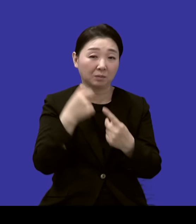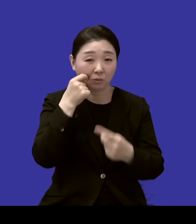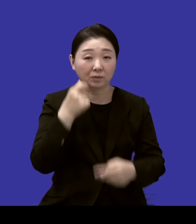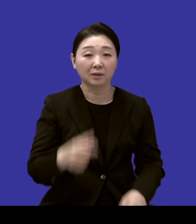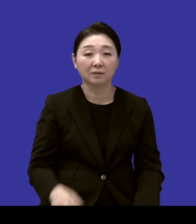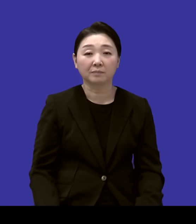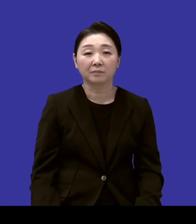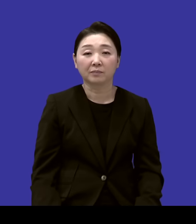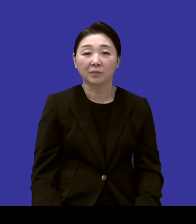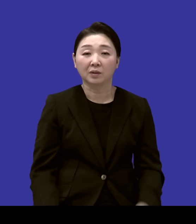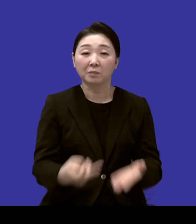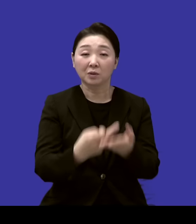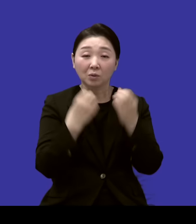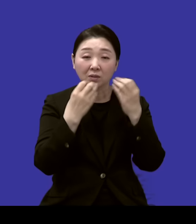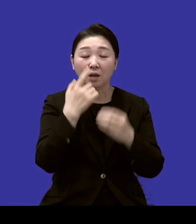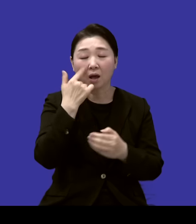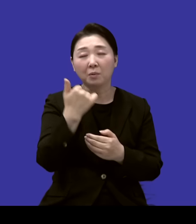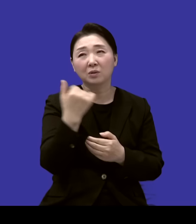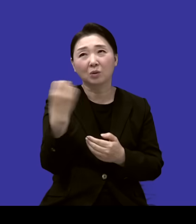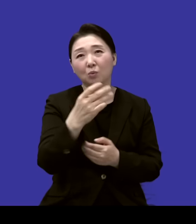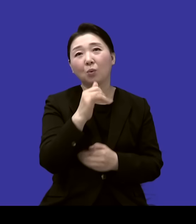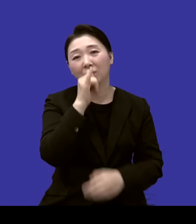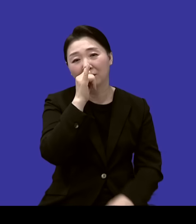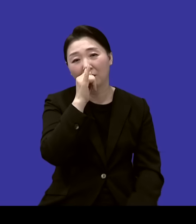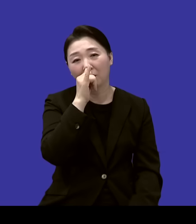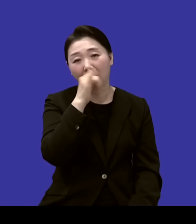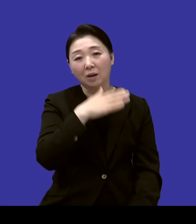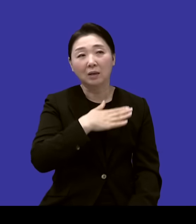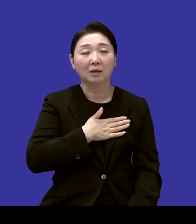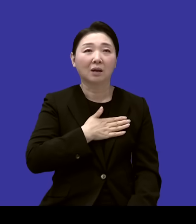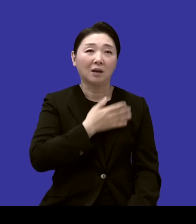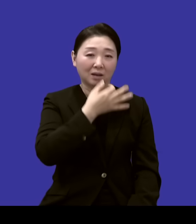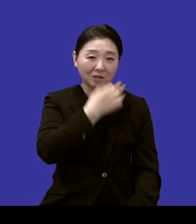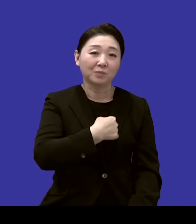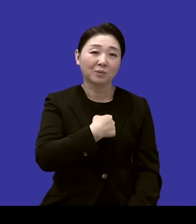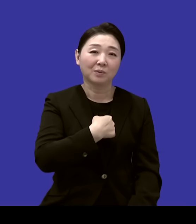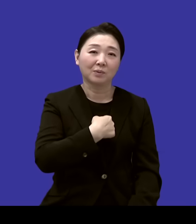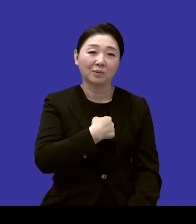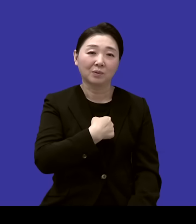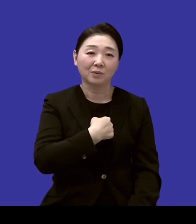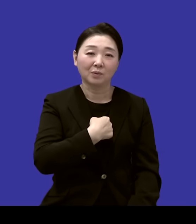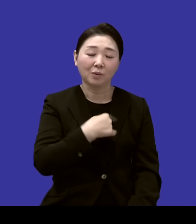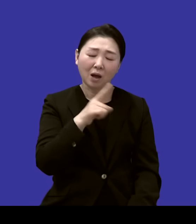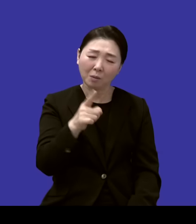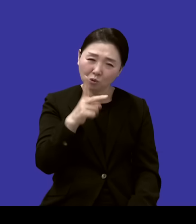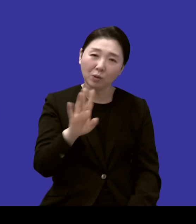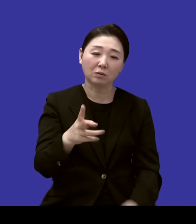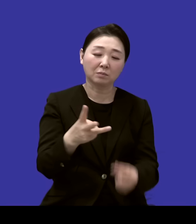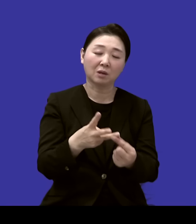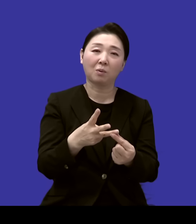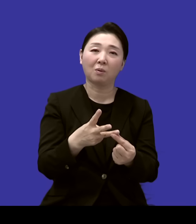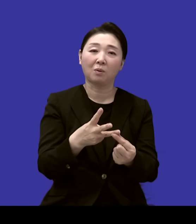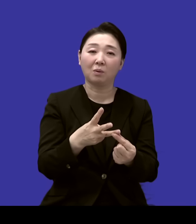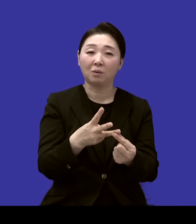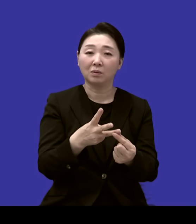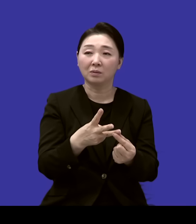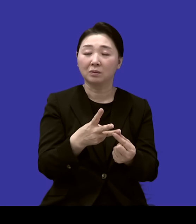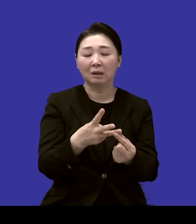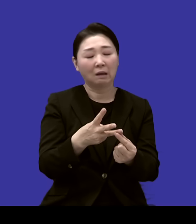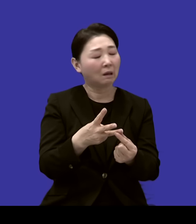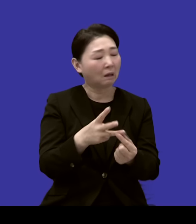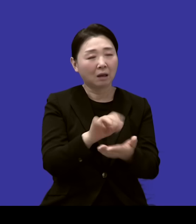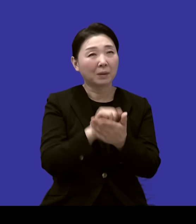그 다음에 또 제주도에 새아버지가 또 계시는 거예요. 예. 제가 너무 힘들었어요. 맞지. 한 번, 두 번도 아니고 세 번째. 그래서 못 받아들이고